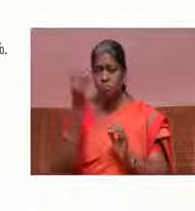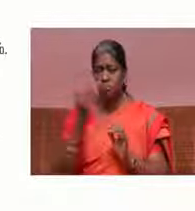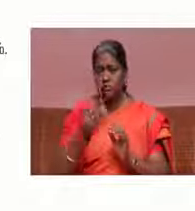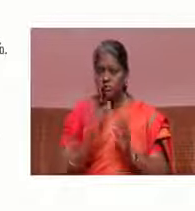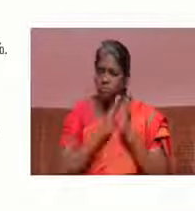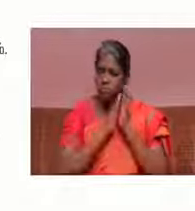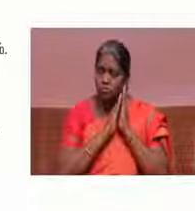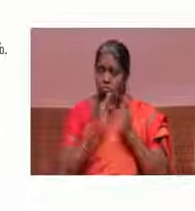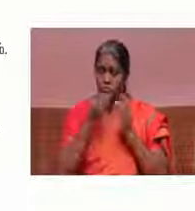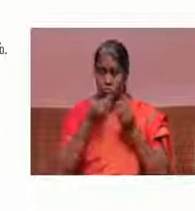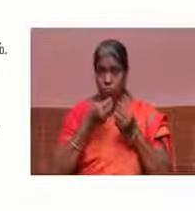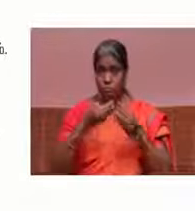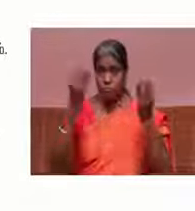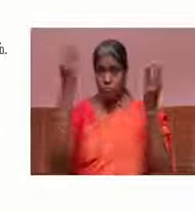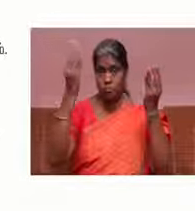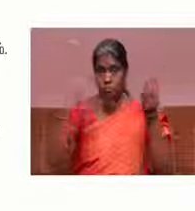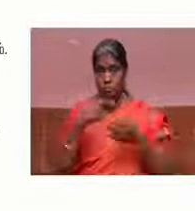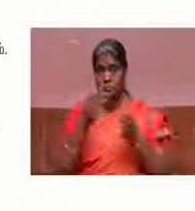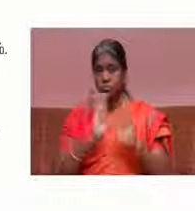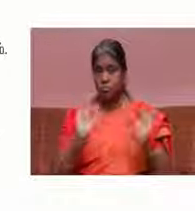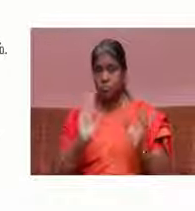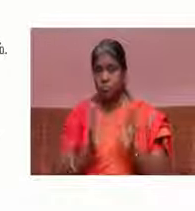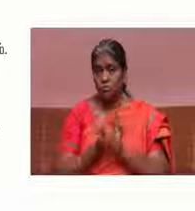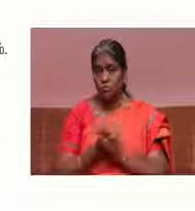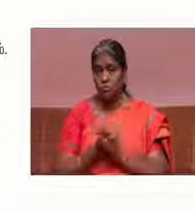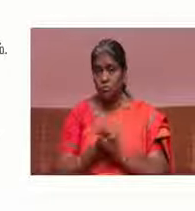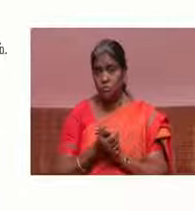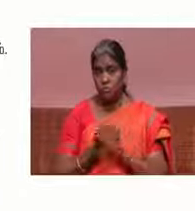அல்லது உரக்க பேசுவதோ கூடாது.